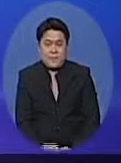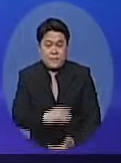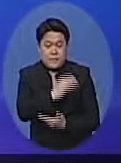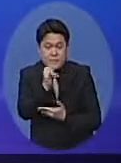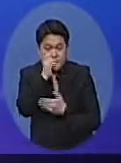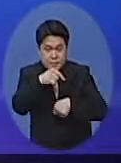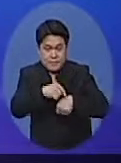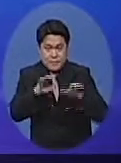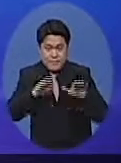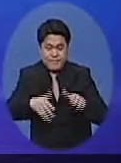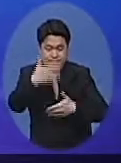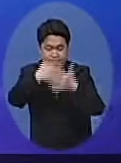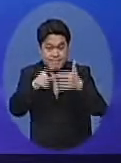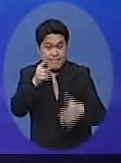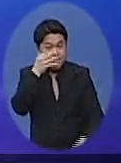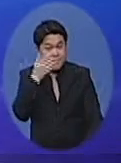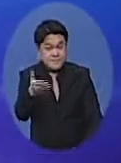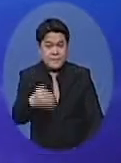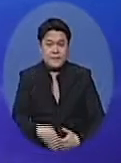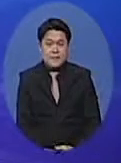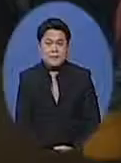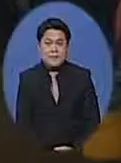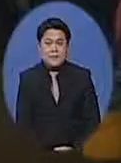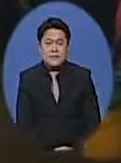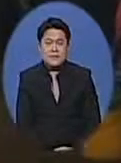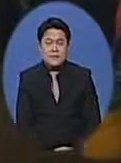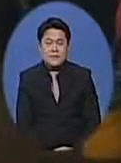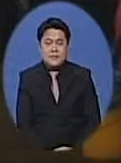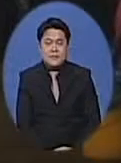이야기가 있는 시간 오늘의 영상 함께 보시죠.